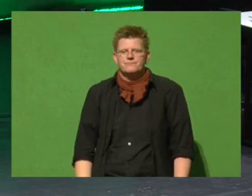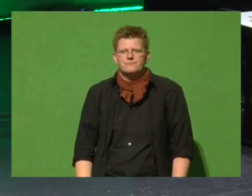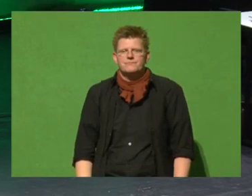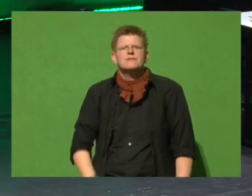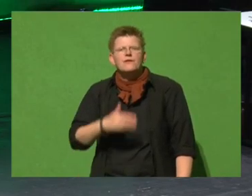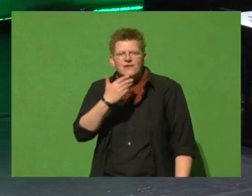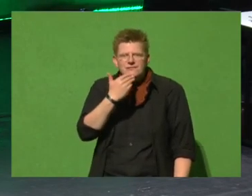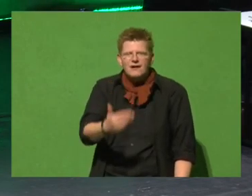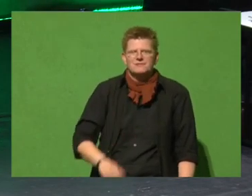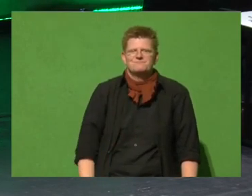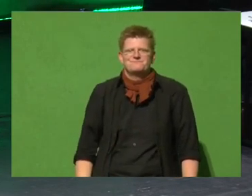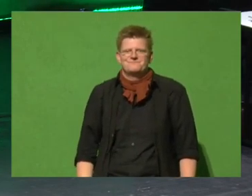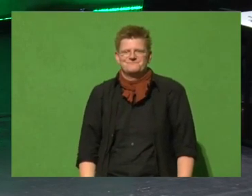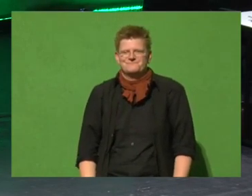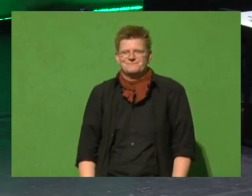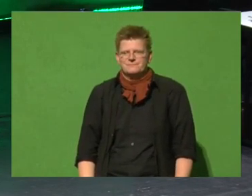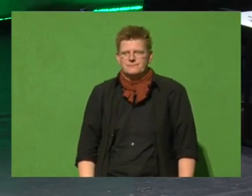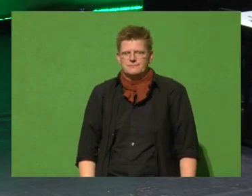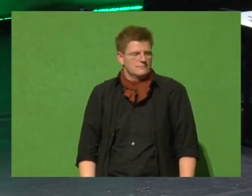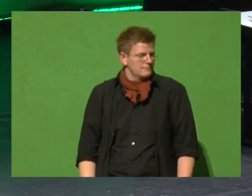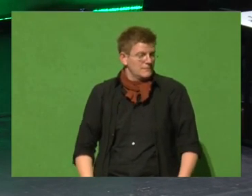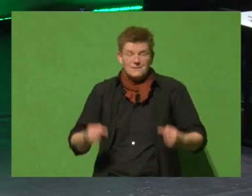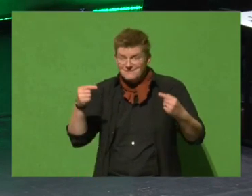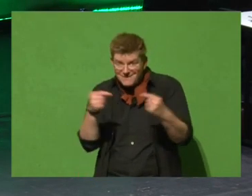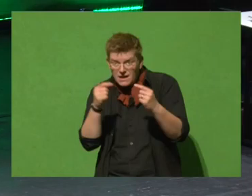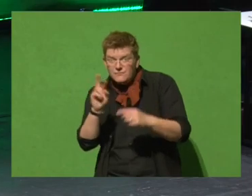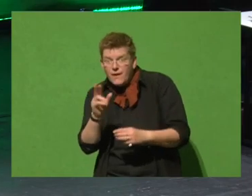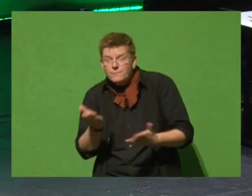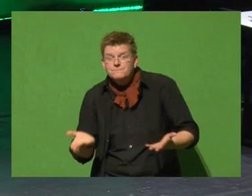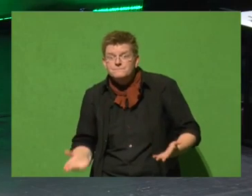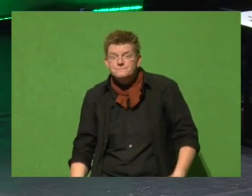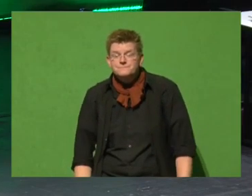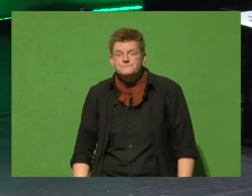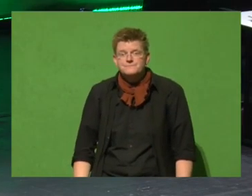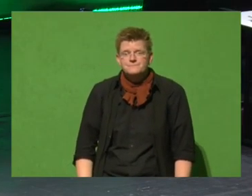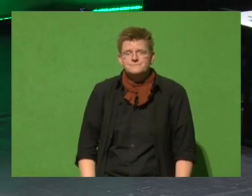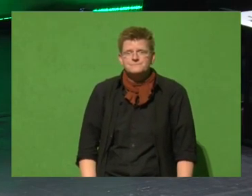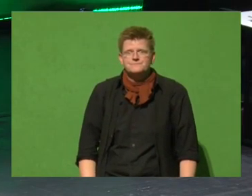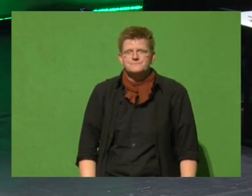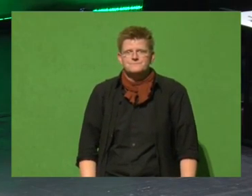Vielen Dank. Wer stimmt gegen diese Einführung?